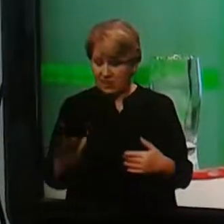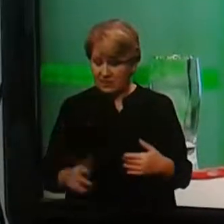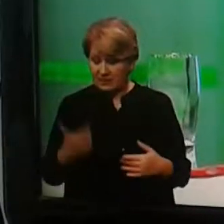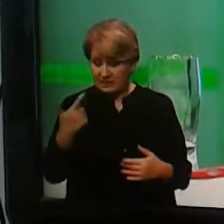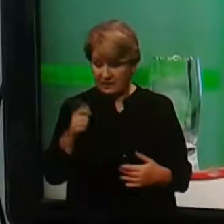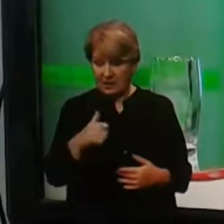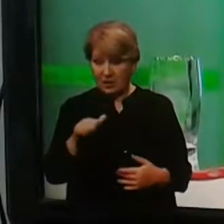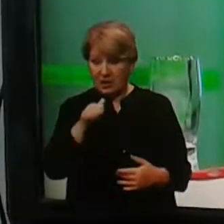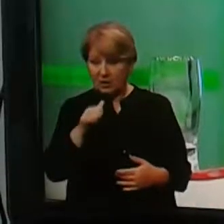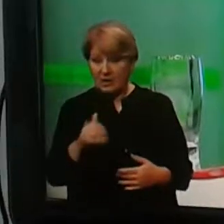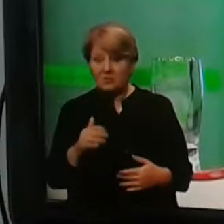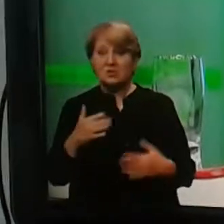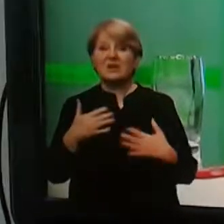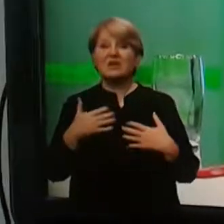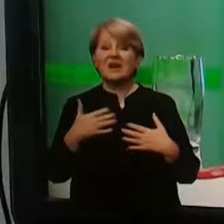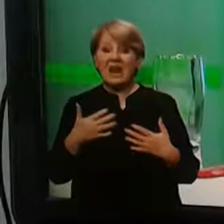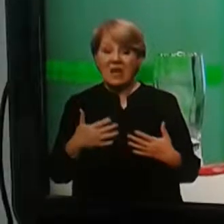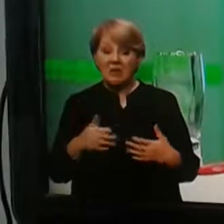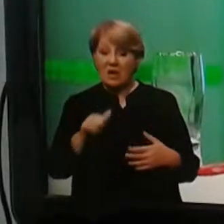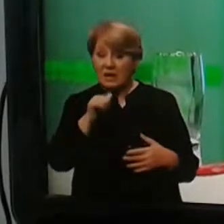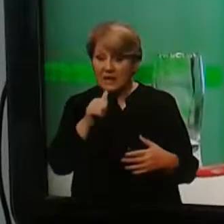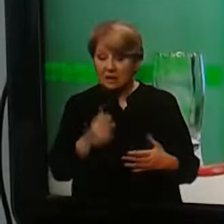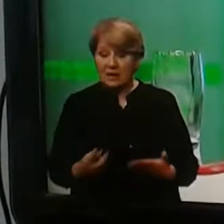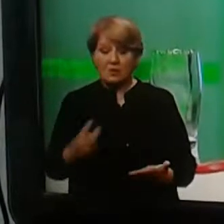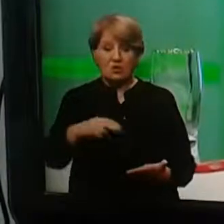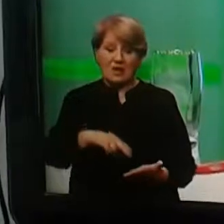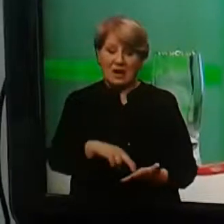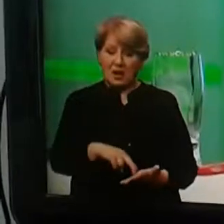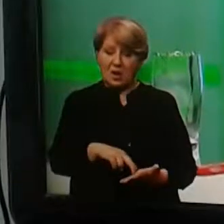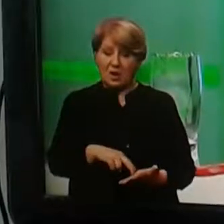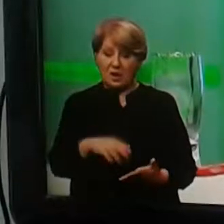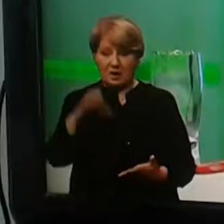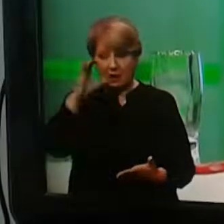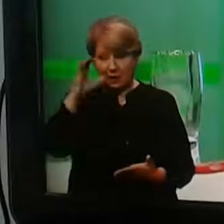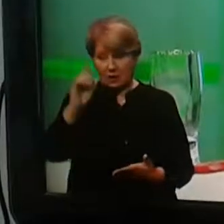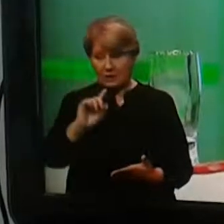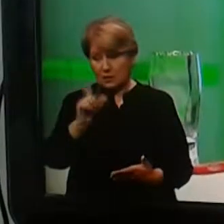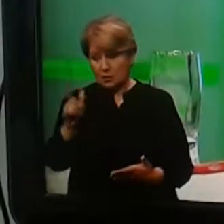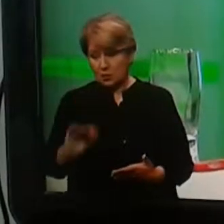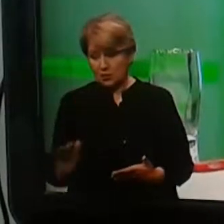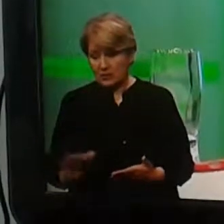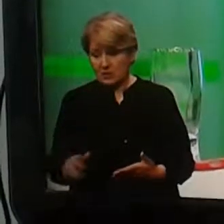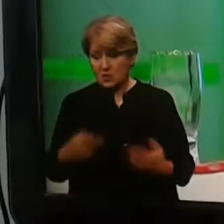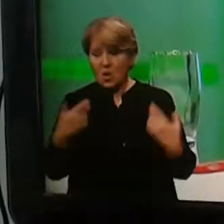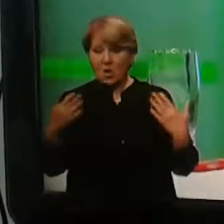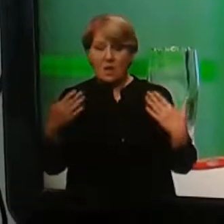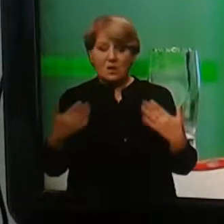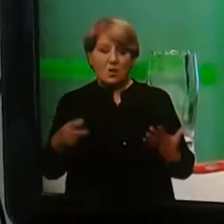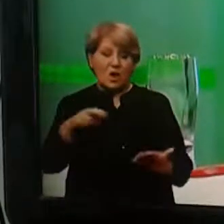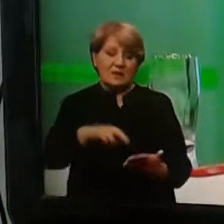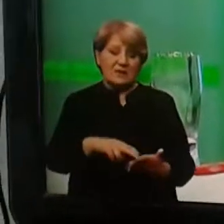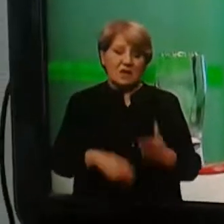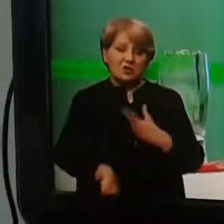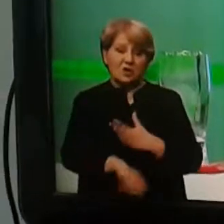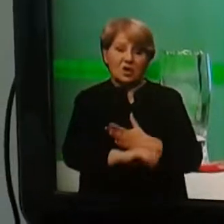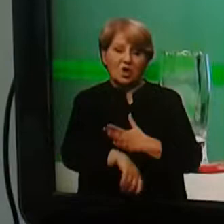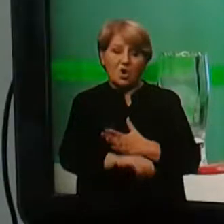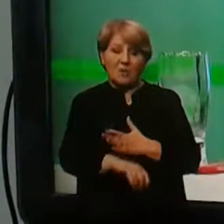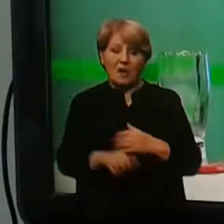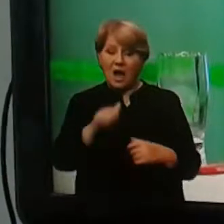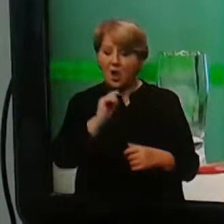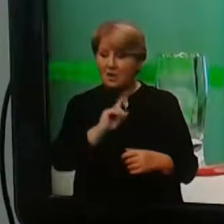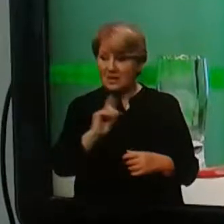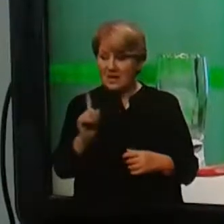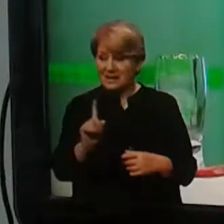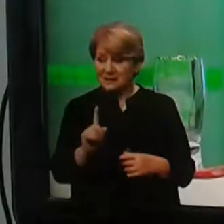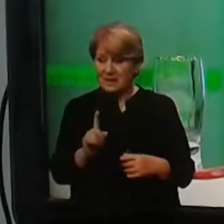2 godine, kako ne može dignuti glavu, kako ne može na noge stati, kako gleda drugu djecu u parku koji skaču, igraju nogomet, a on ne